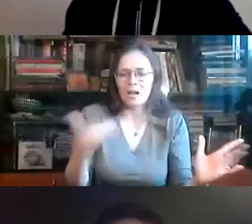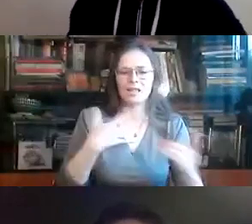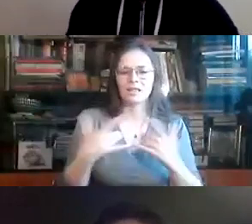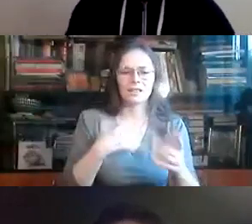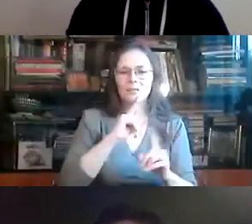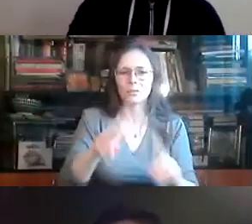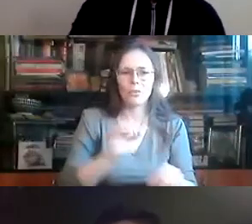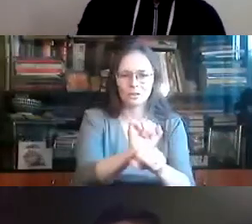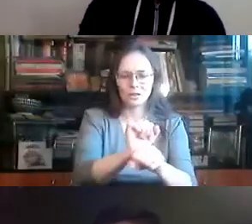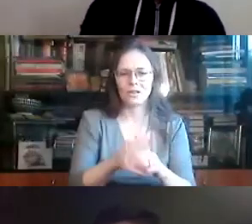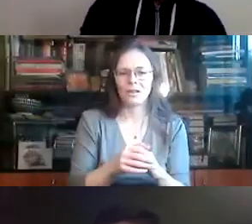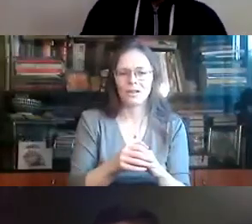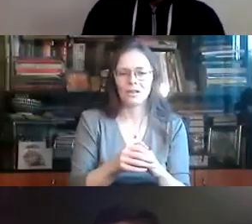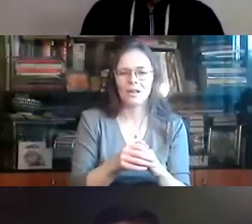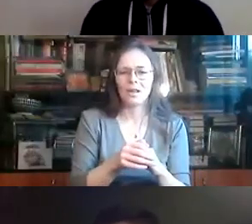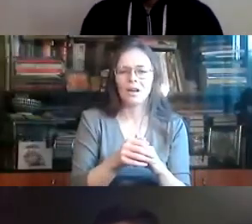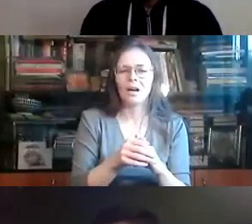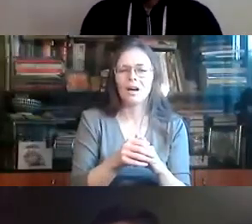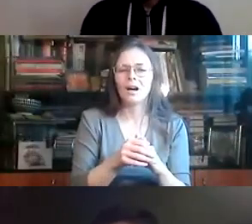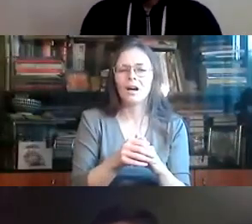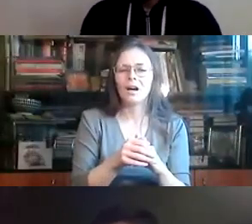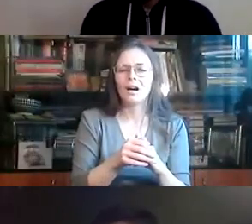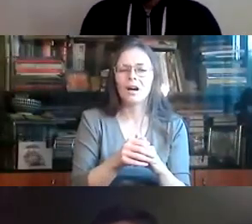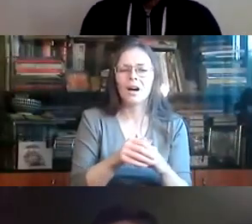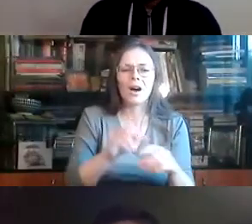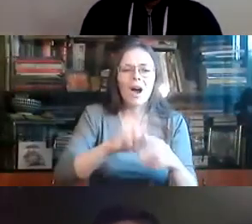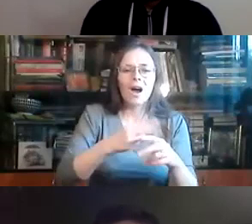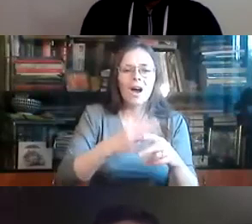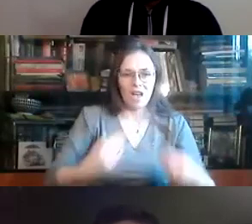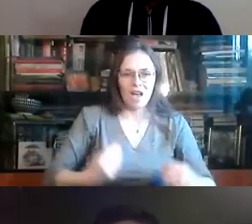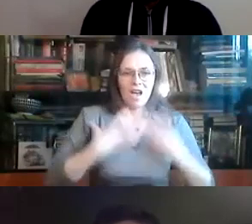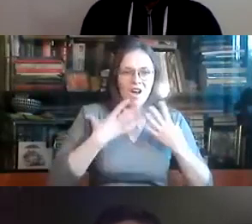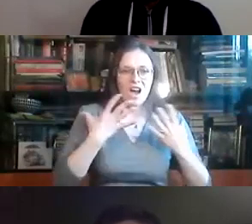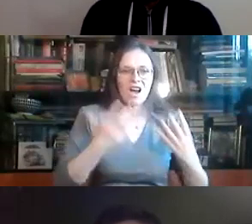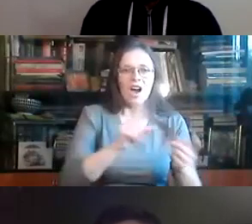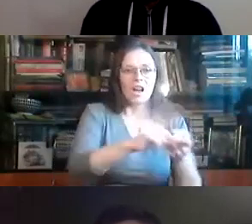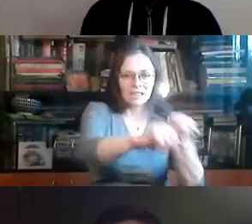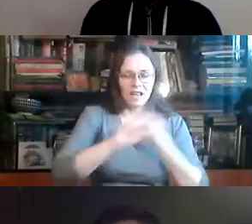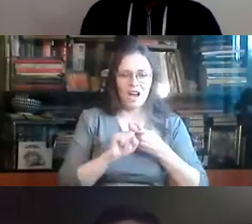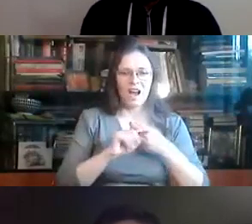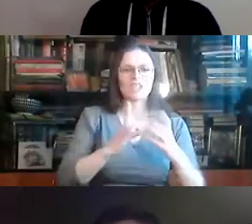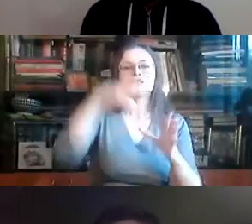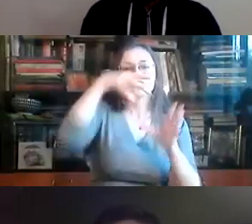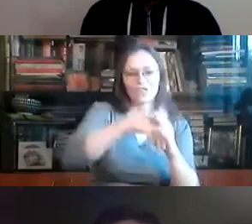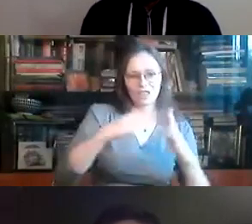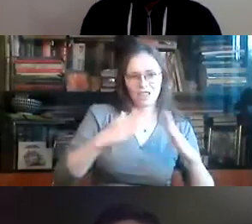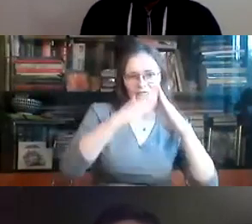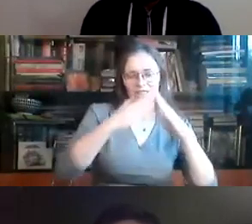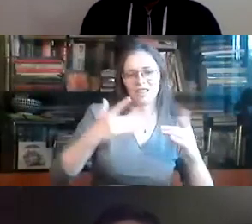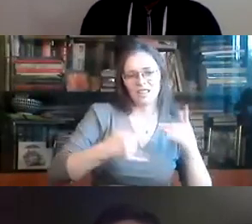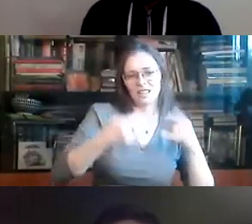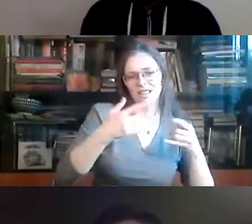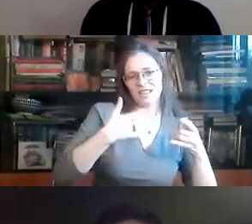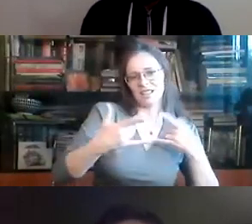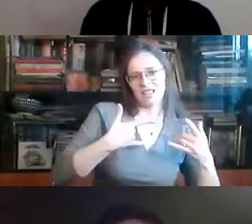эффект присутствия, атмосфера, климат, который создается в театре. Когда-то говорили, что кино нам подменит